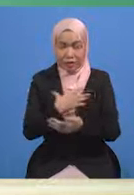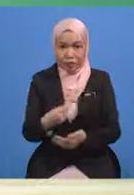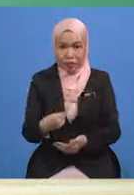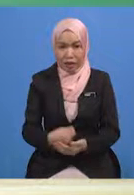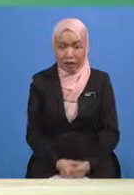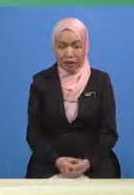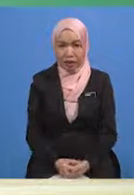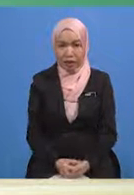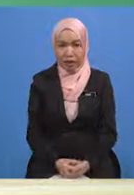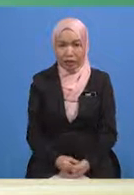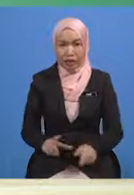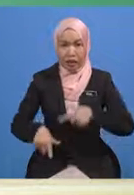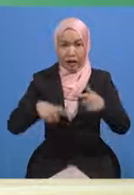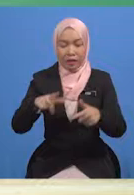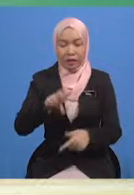Langkah kedua,